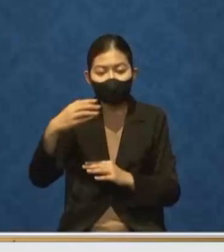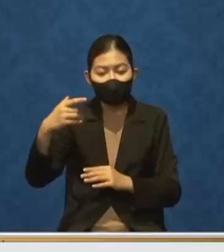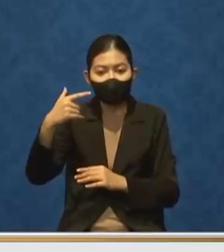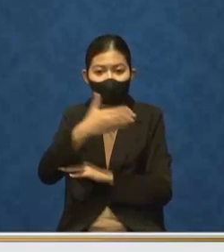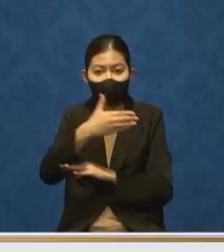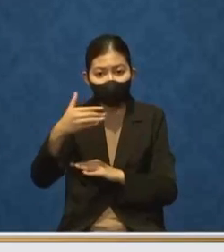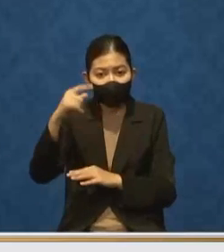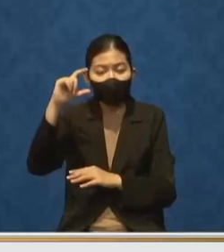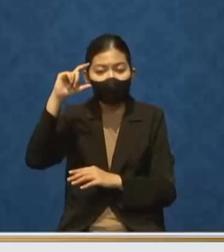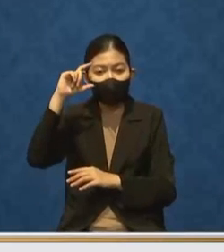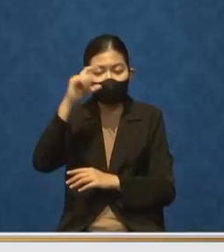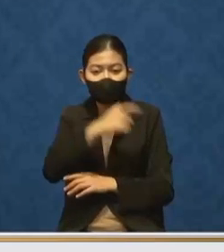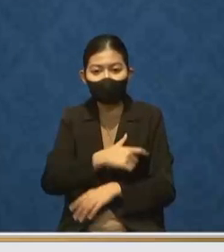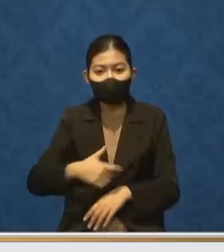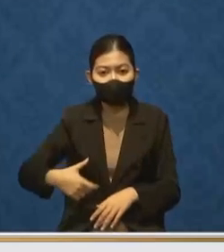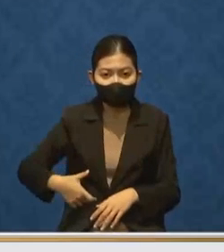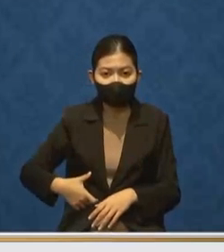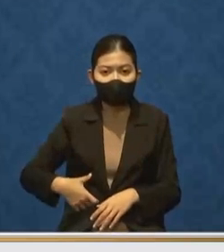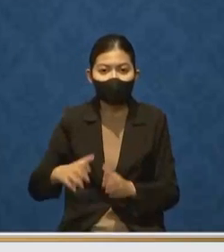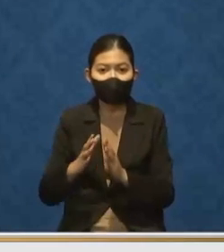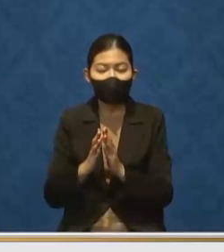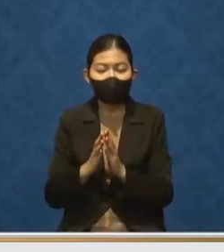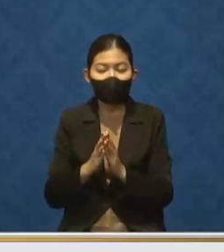ประมาณ